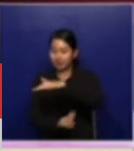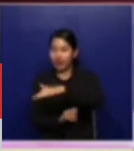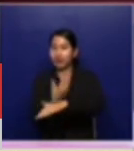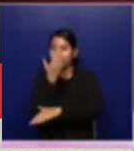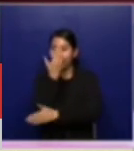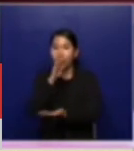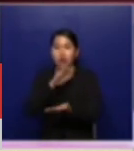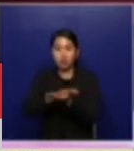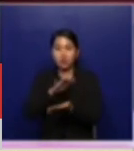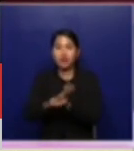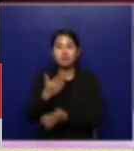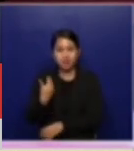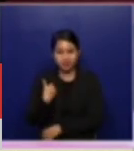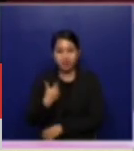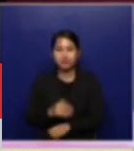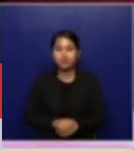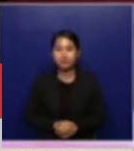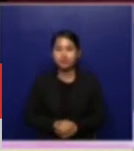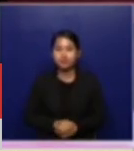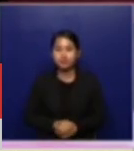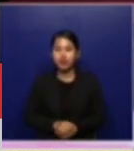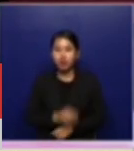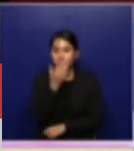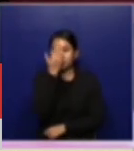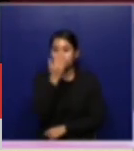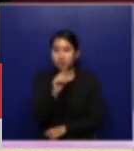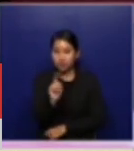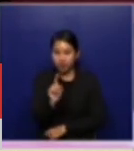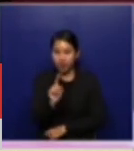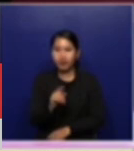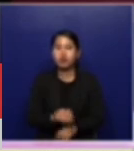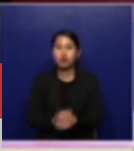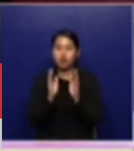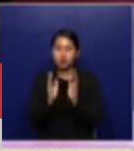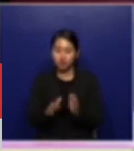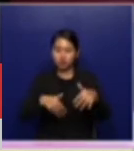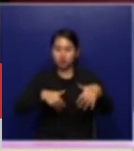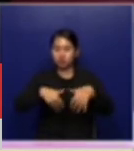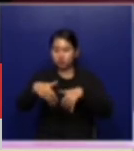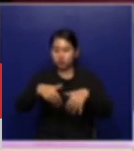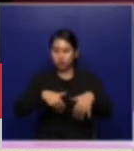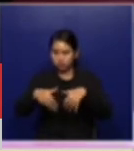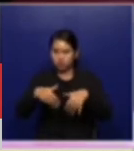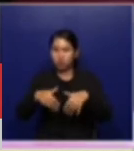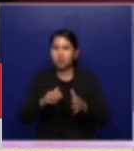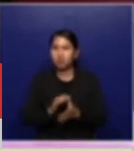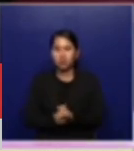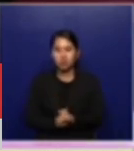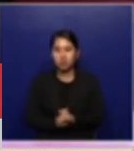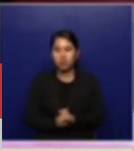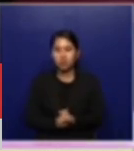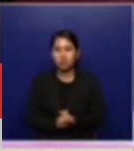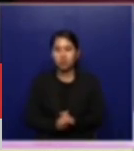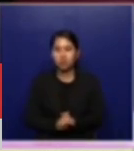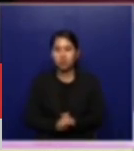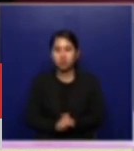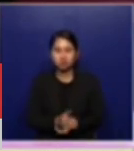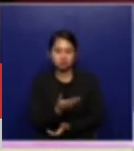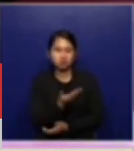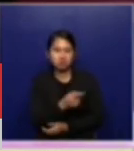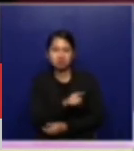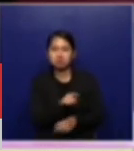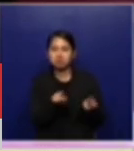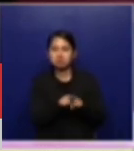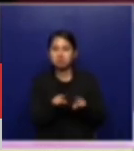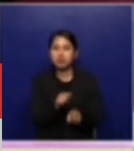านวิทยาหรือไม่คะท่านประธานคะเพราะว่าความเดือดร้อนของพี่น้องลูกหลานเหมือนท่านรัฐมนตรีช่วยว่